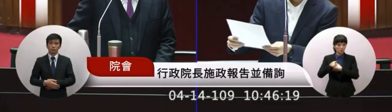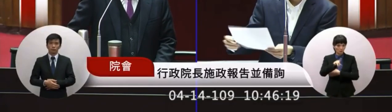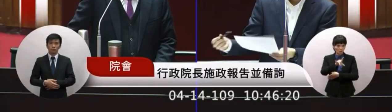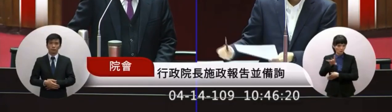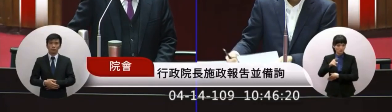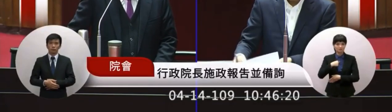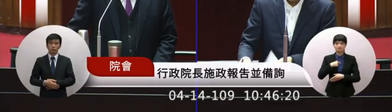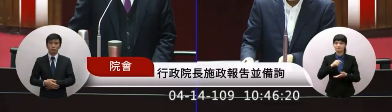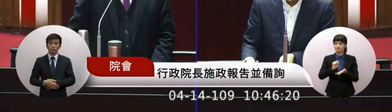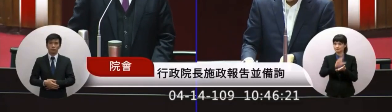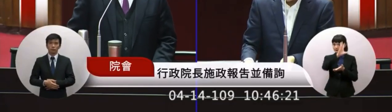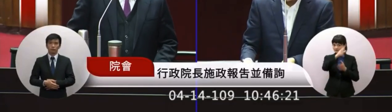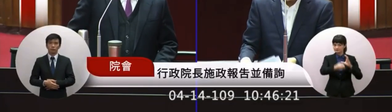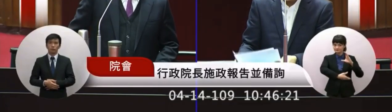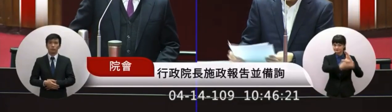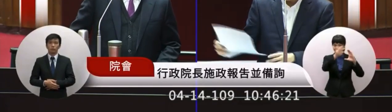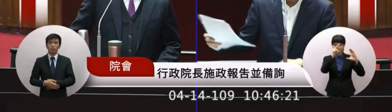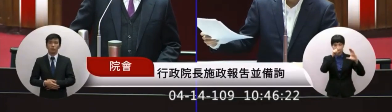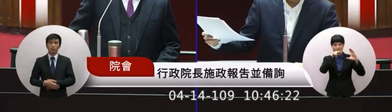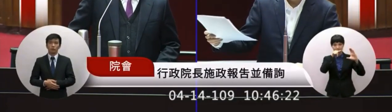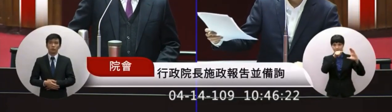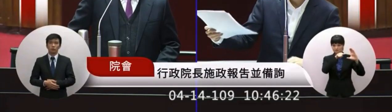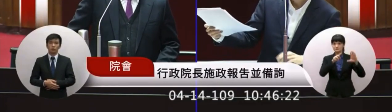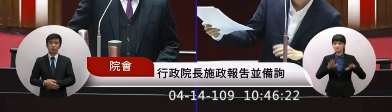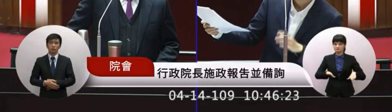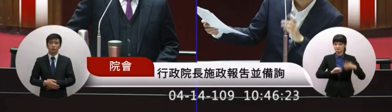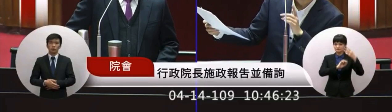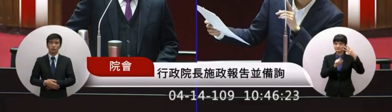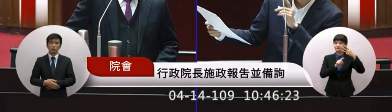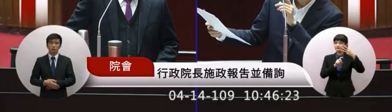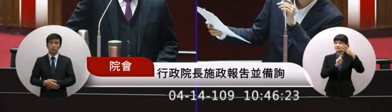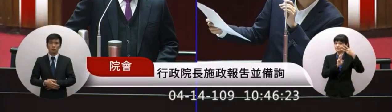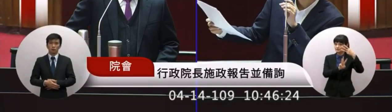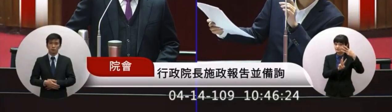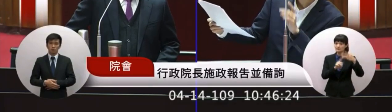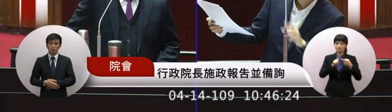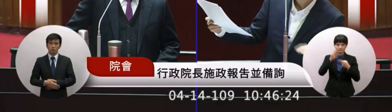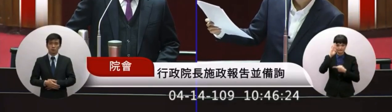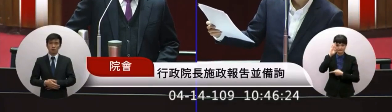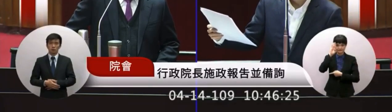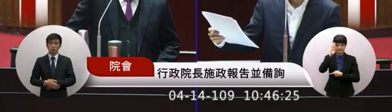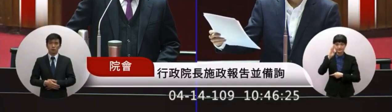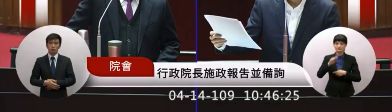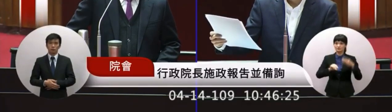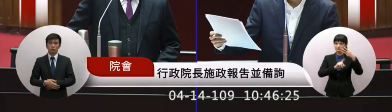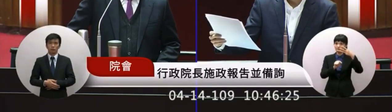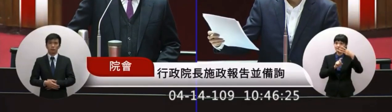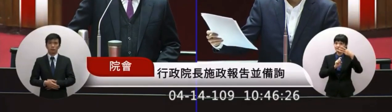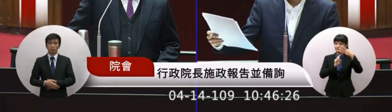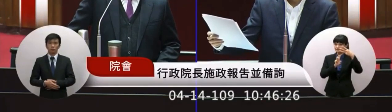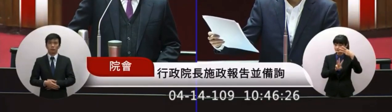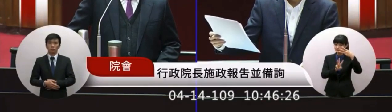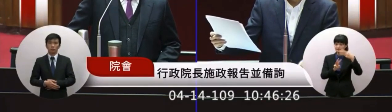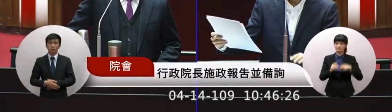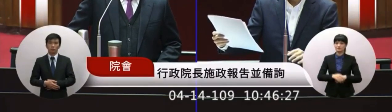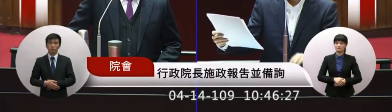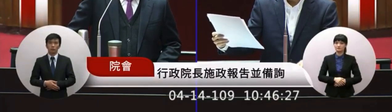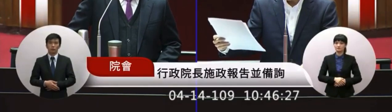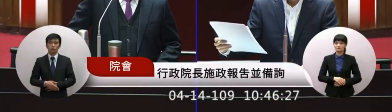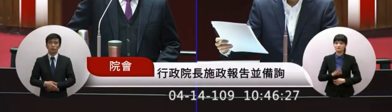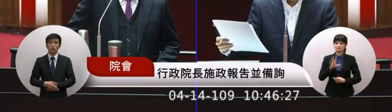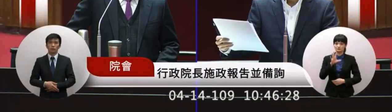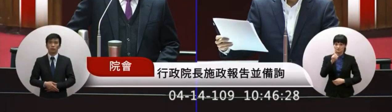这个 PowerPoint 哈。来，这个是3月13号，对不起，那个3月13号，我们有一